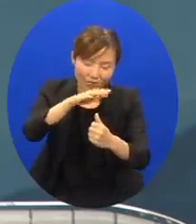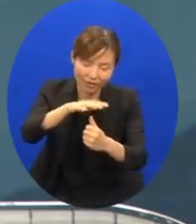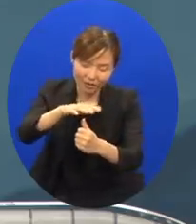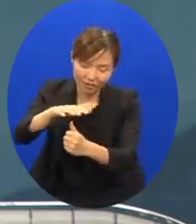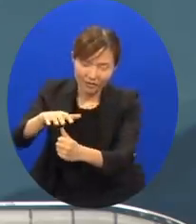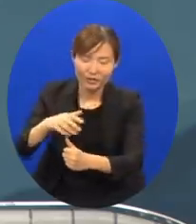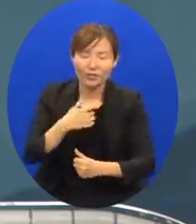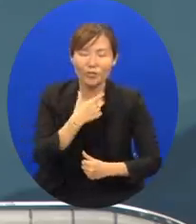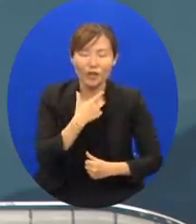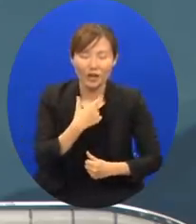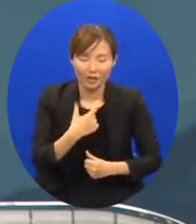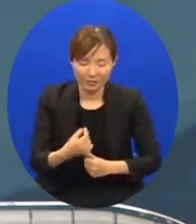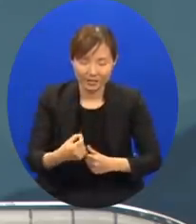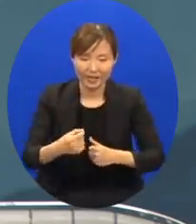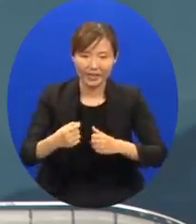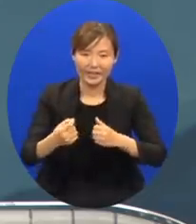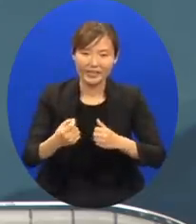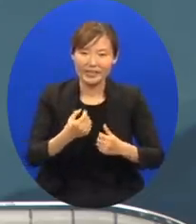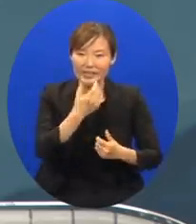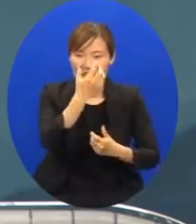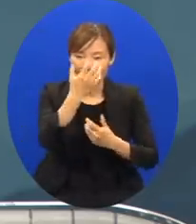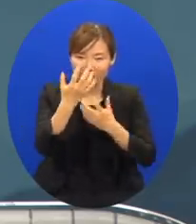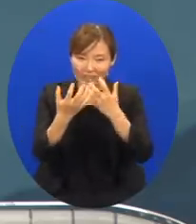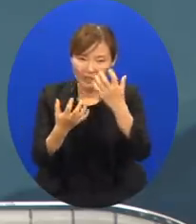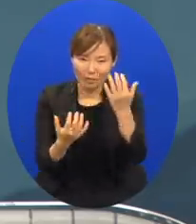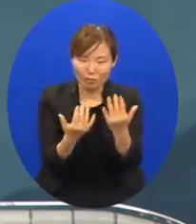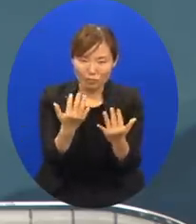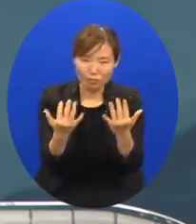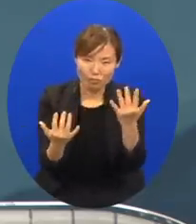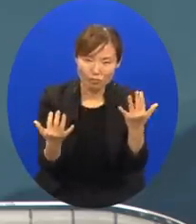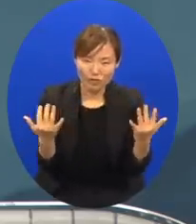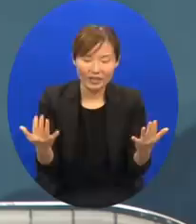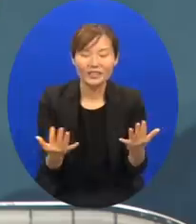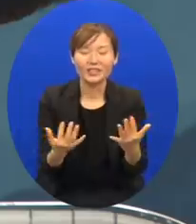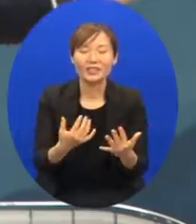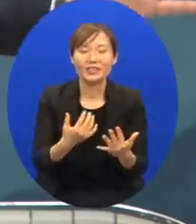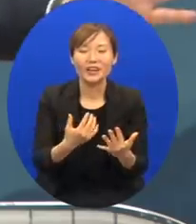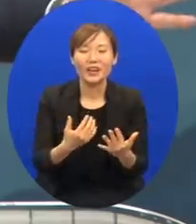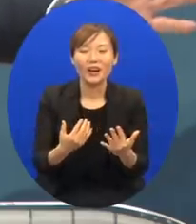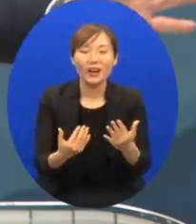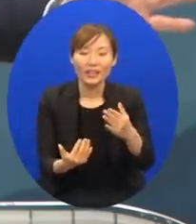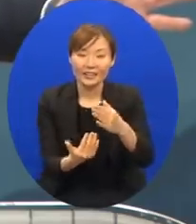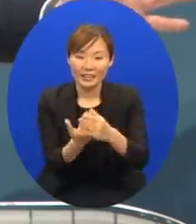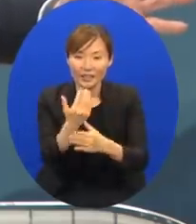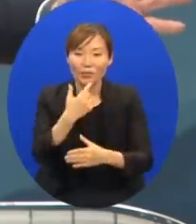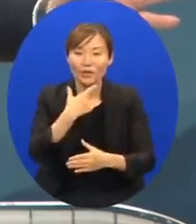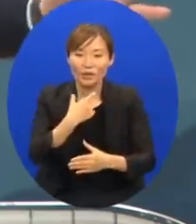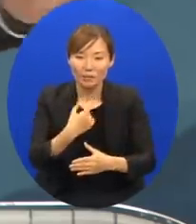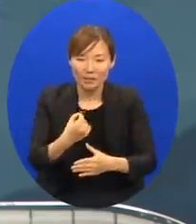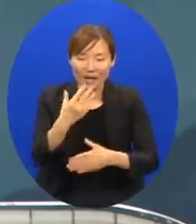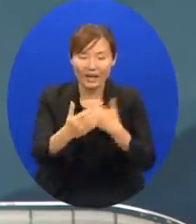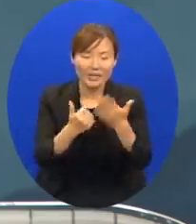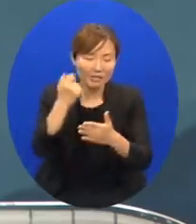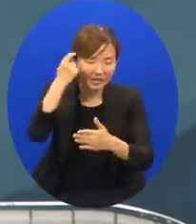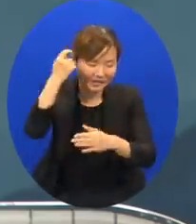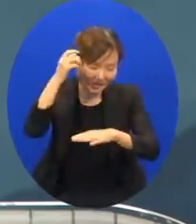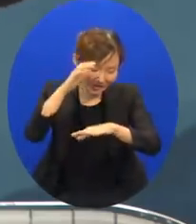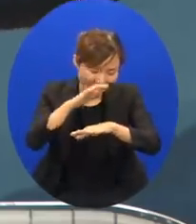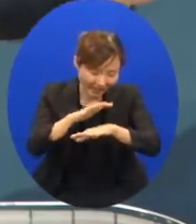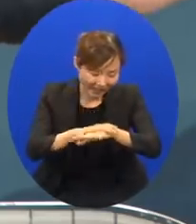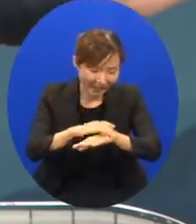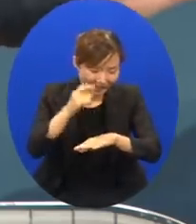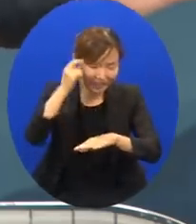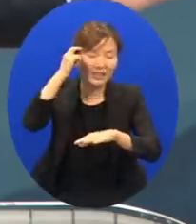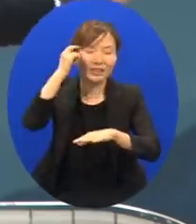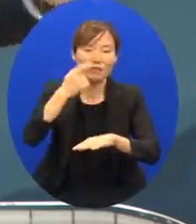심령 의 성령의 역사가 불같이 일어나게 되거나 그래서 하나님의 지혜가 깨달아 지게 되기 월야 하나님의 역사가